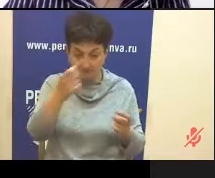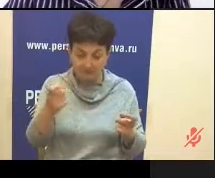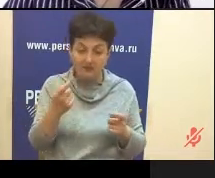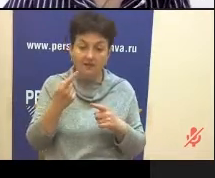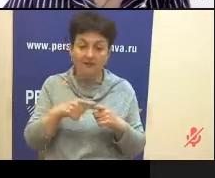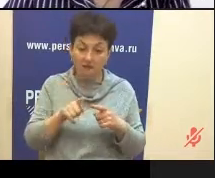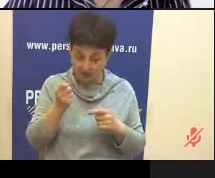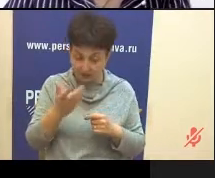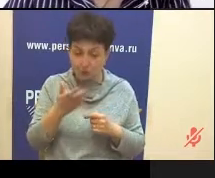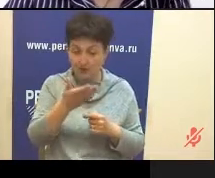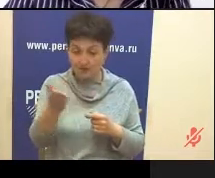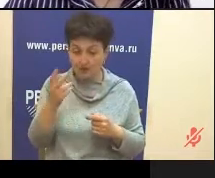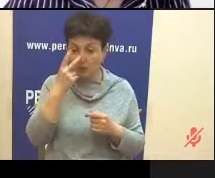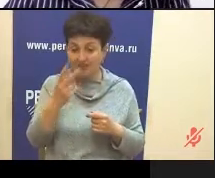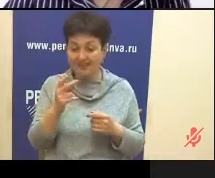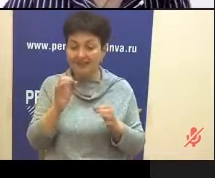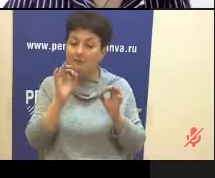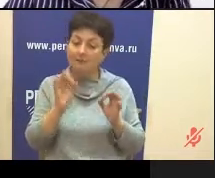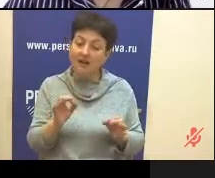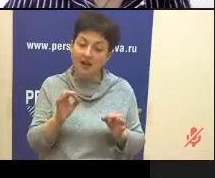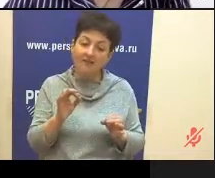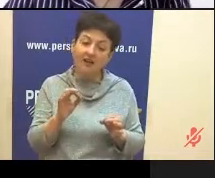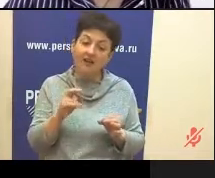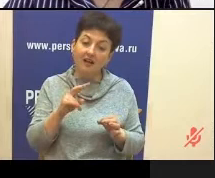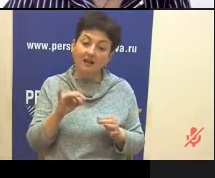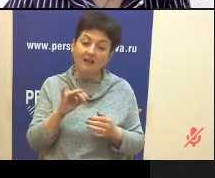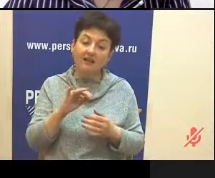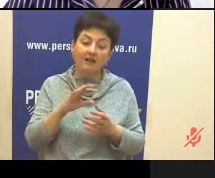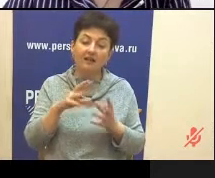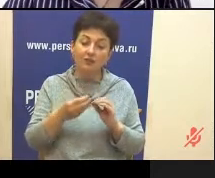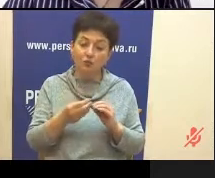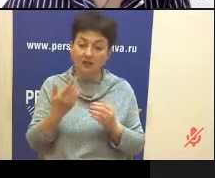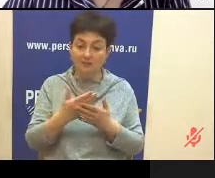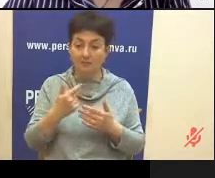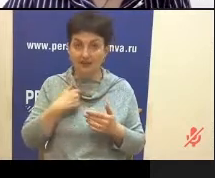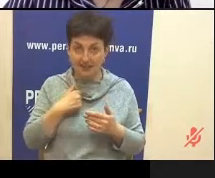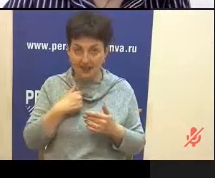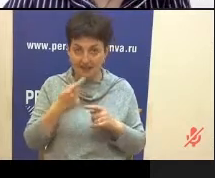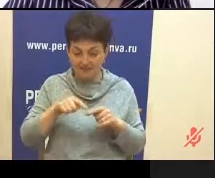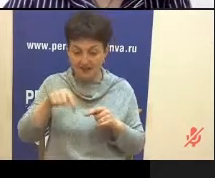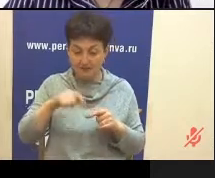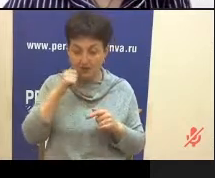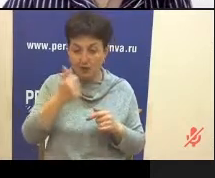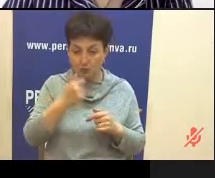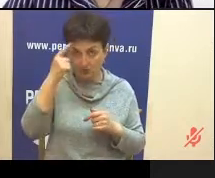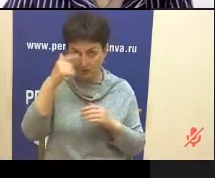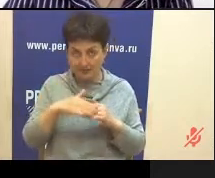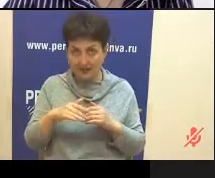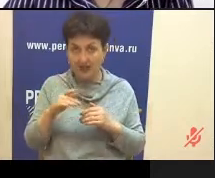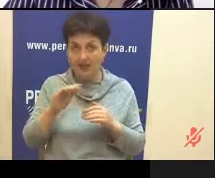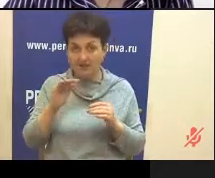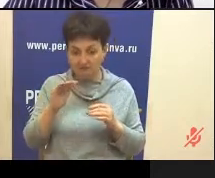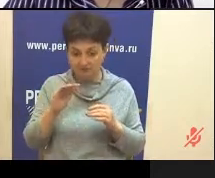вбросили, настолько вы потом сможете увидеть правильные результаты. Я, например, в